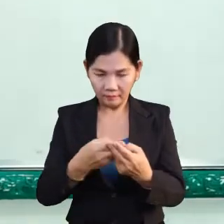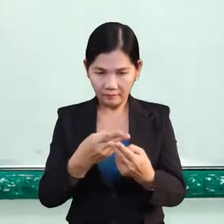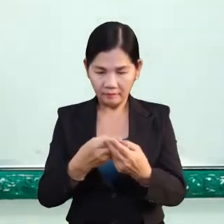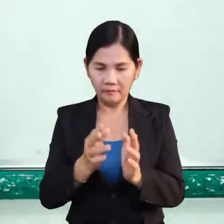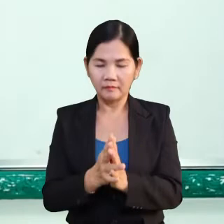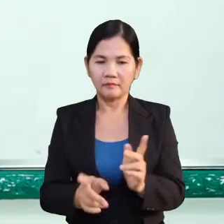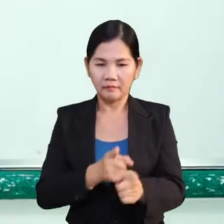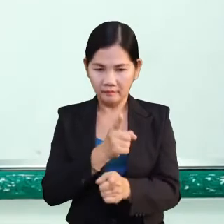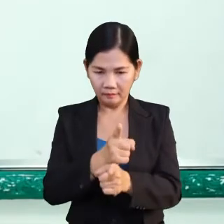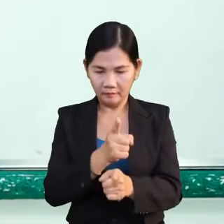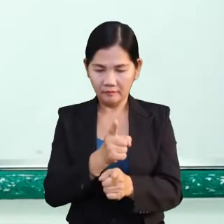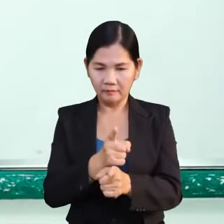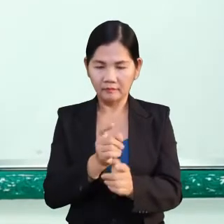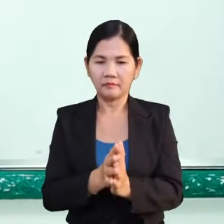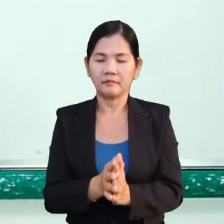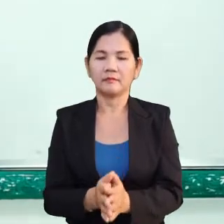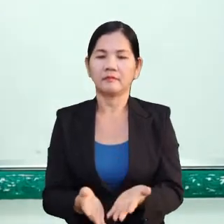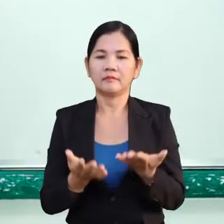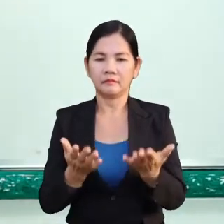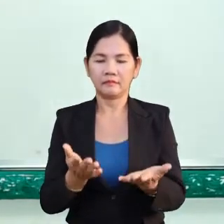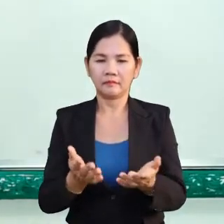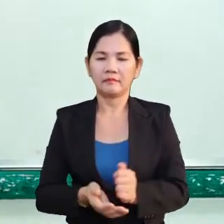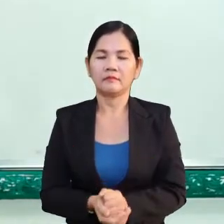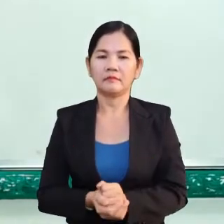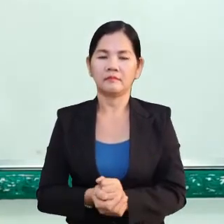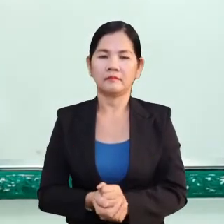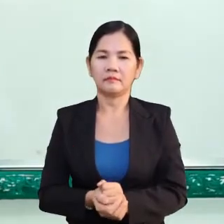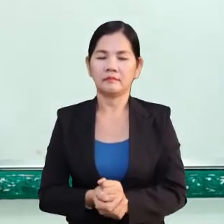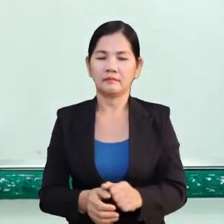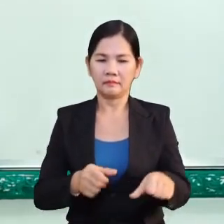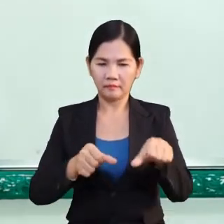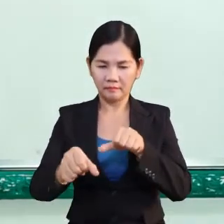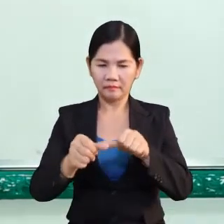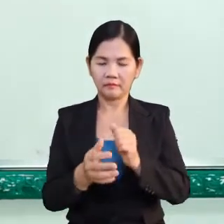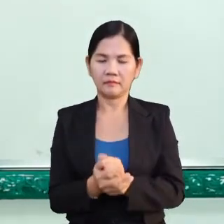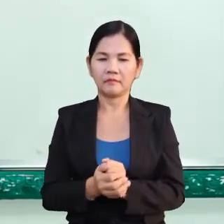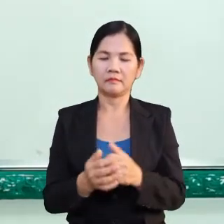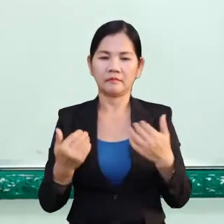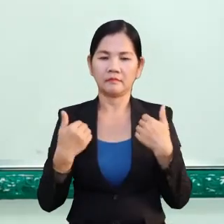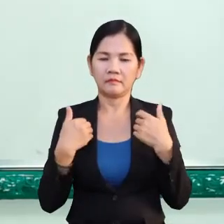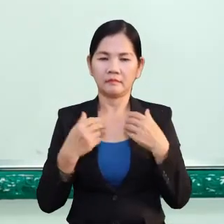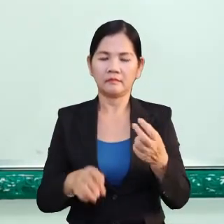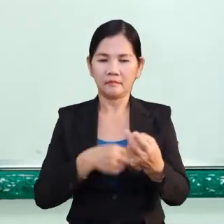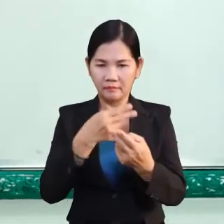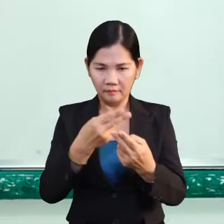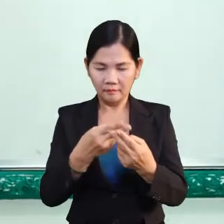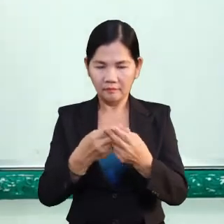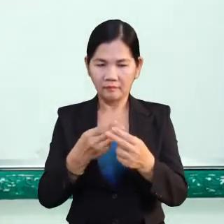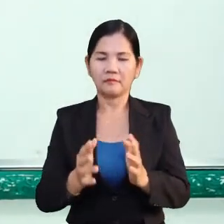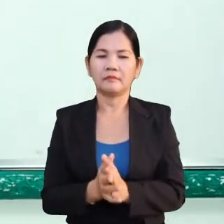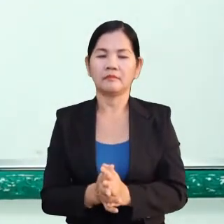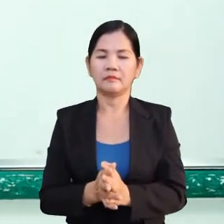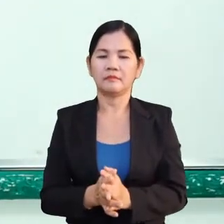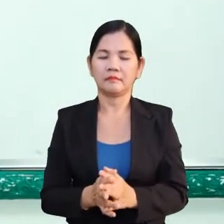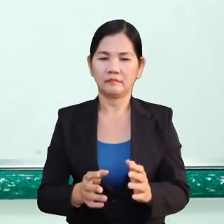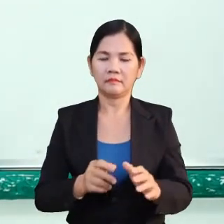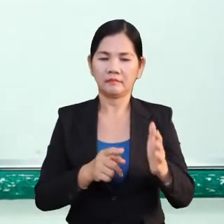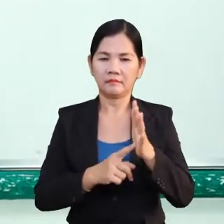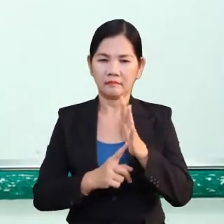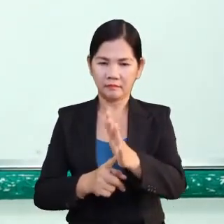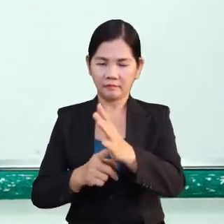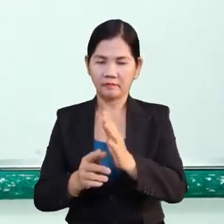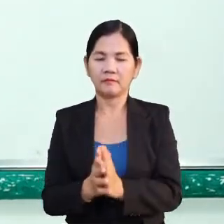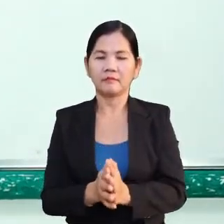ដែរដែរនឹងត្រឹមត្រូវដូចនឹងចម្លើយរបស់កូនទាំងអស់គ្នាដែរអ្នកគ្រូយកចម្លើយរបស់កូនមកចាបង្ហាញកូ